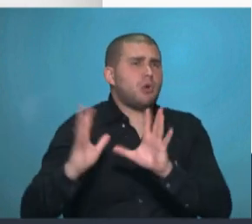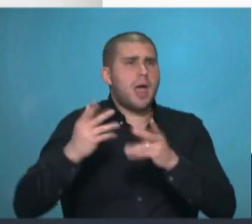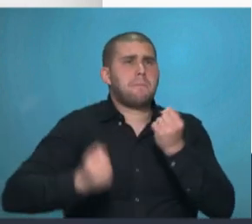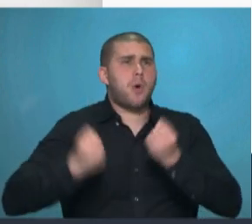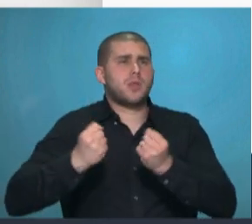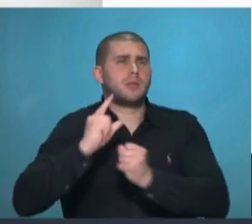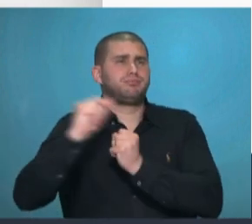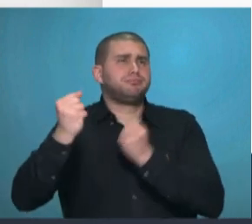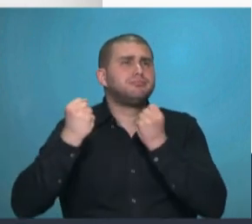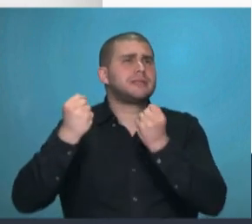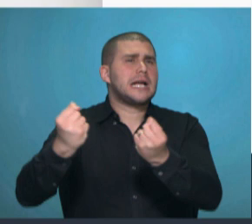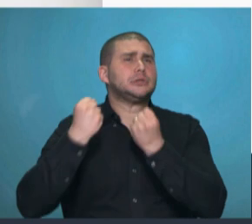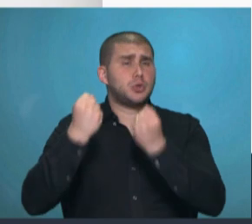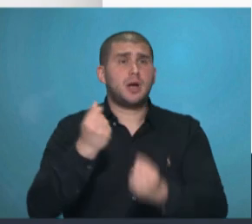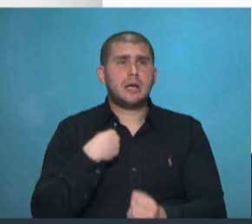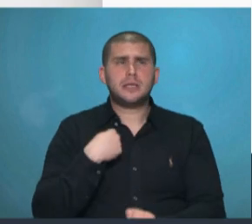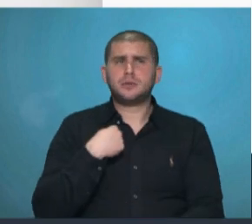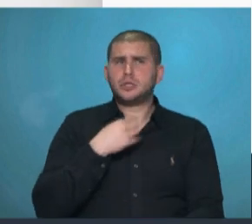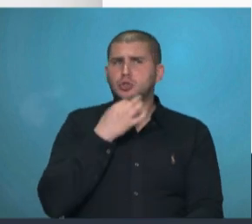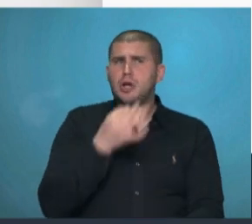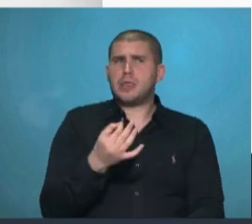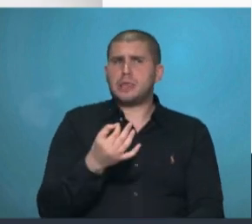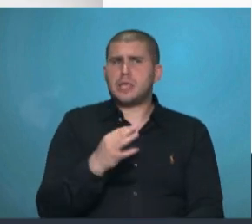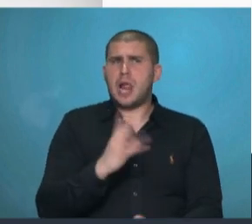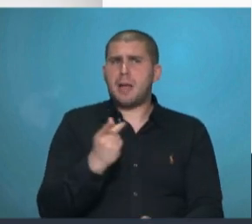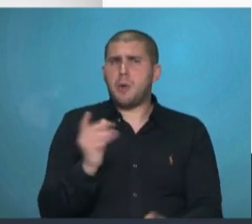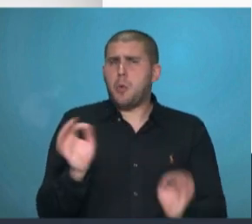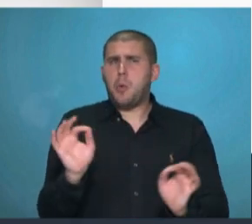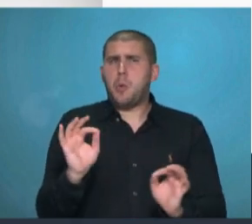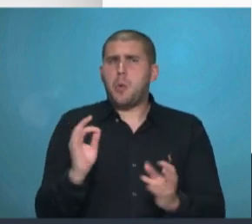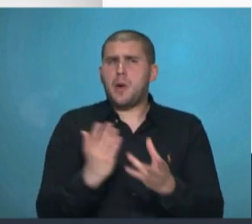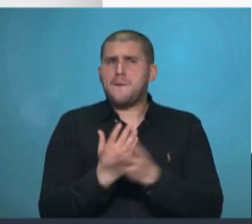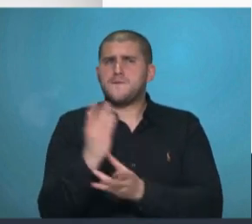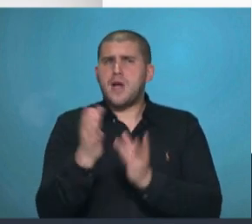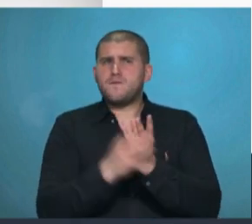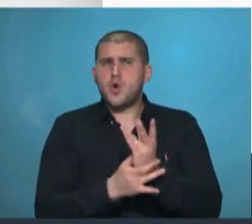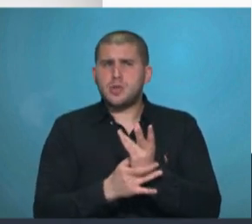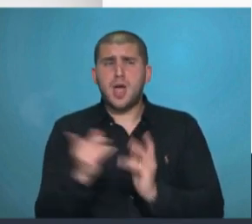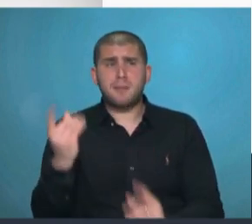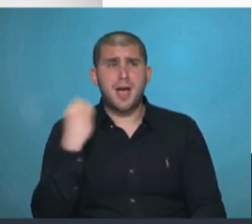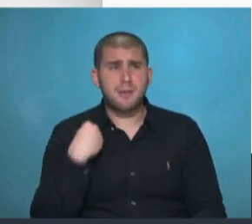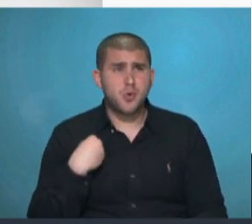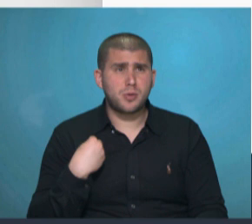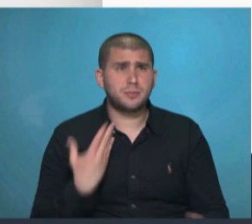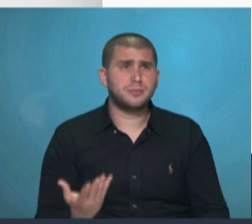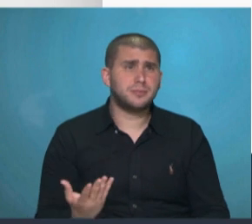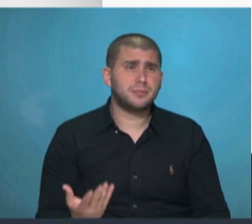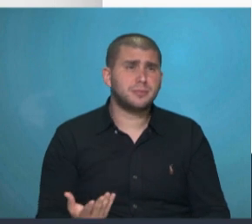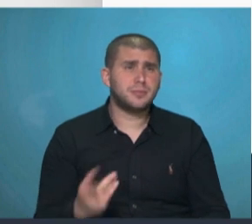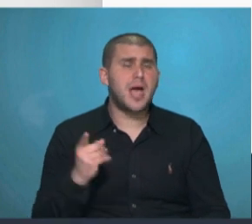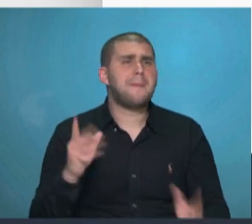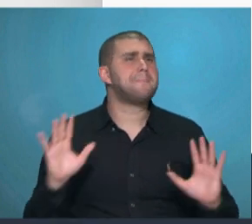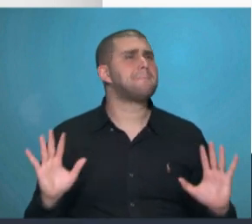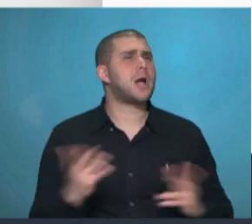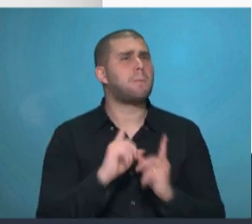ונסו. אני שאלתי, תגיד למה לא לקחתם כפפות? אז הם אמרו, הם נהרו